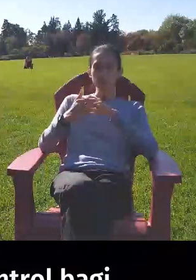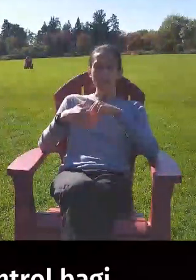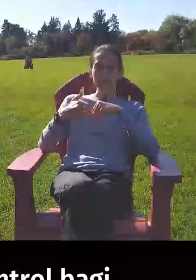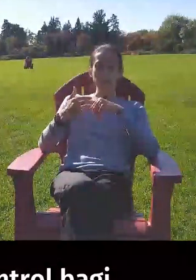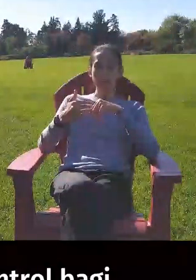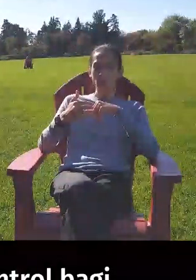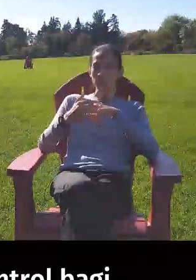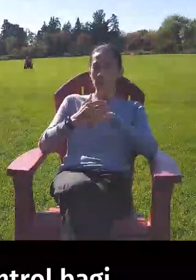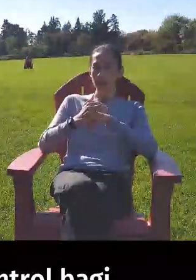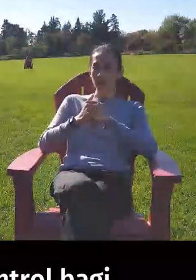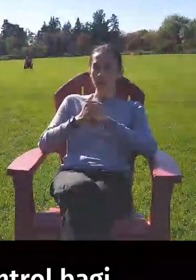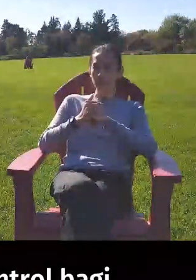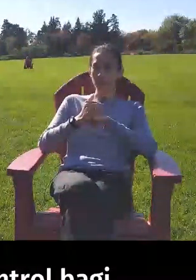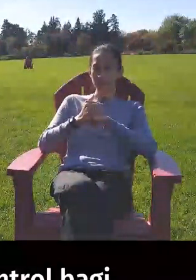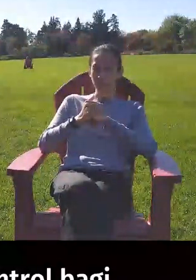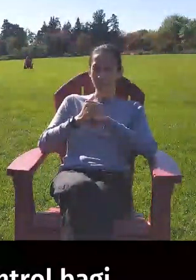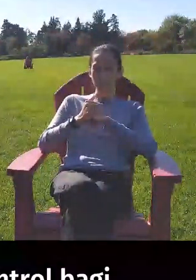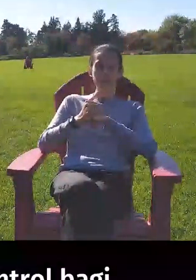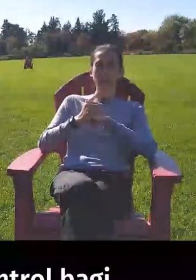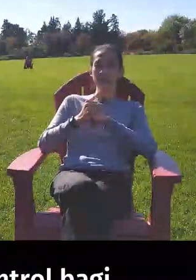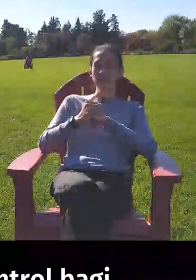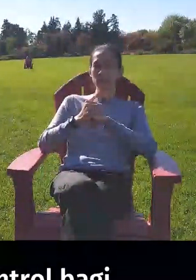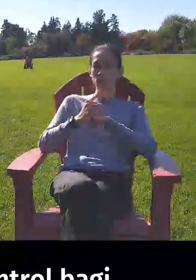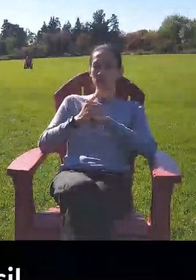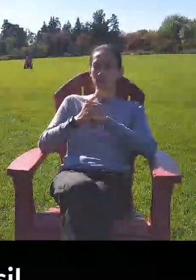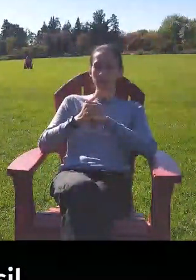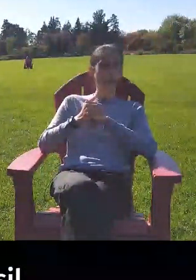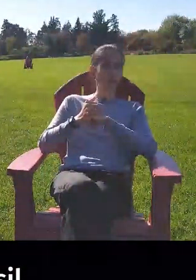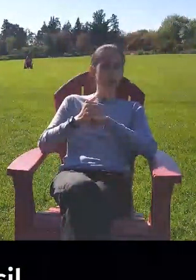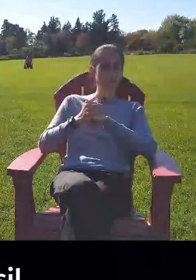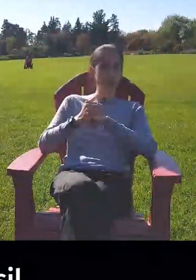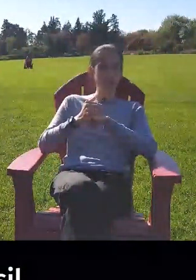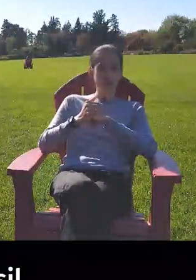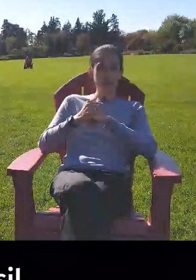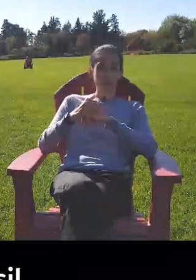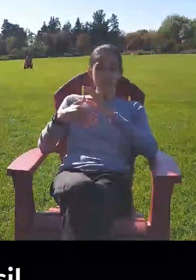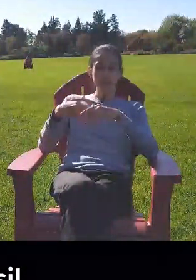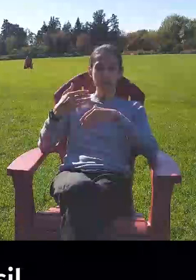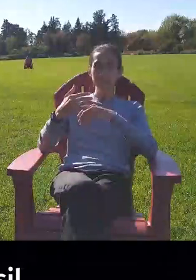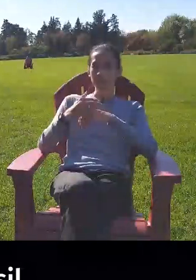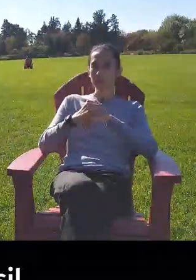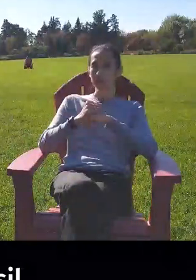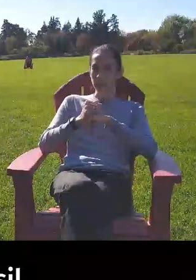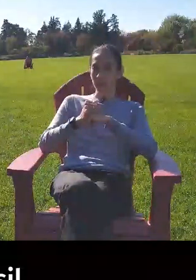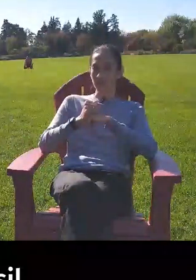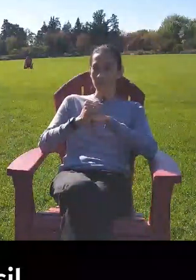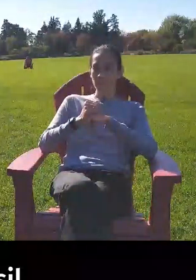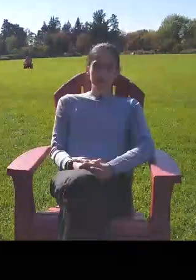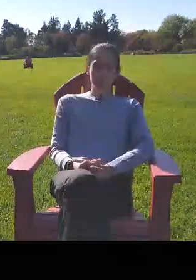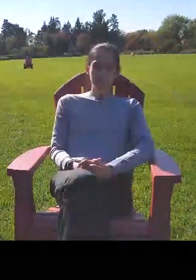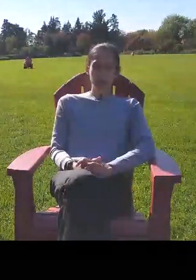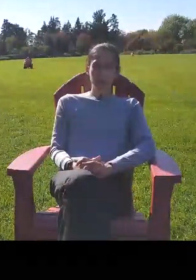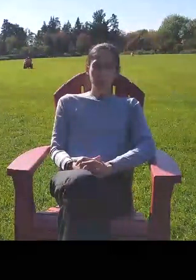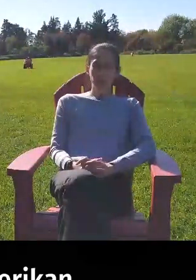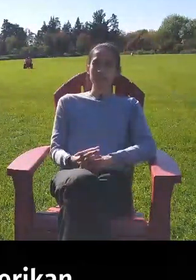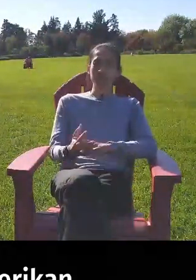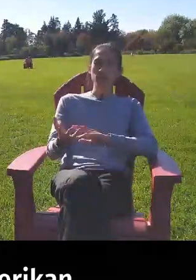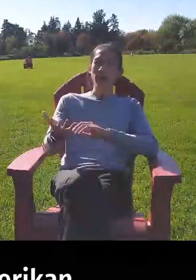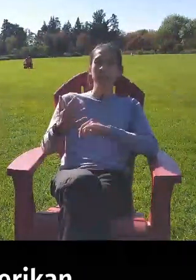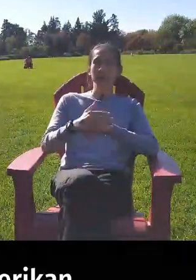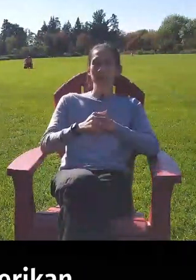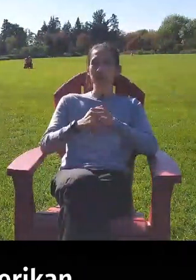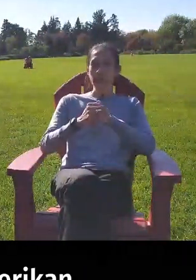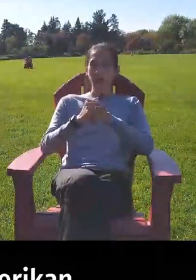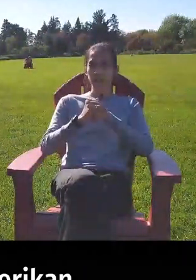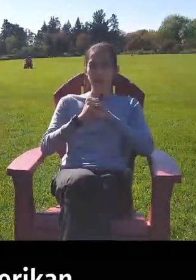ini bisa digunakan sebagai kontrol bagi mixing dan mastering engineer untuk mengevaluasi hasil mixing dan masterinya nah